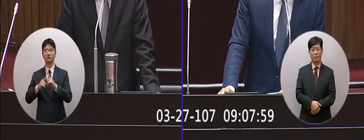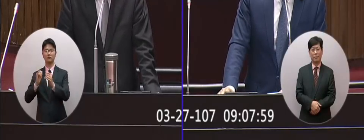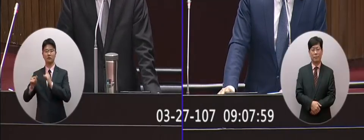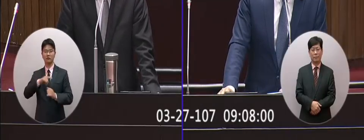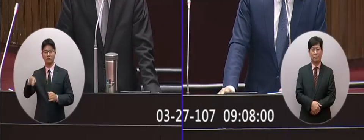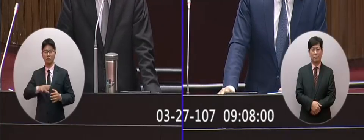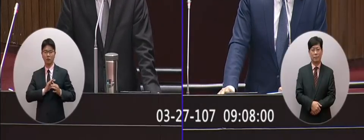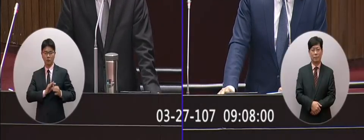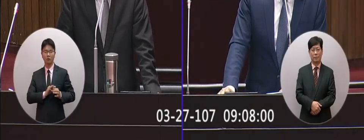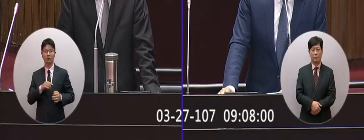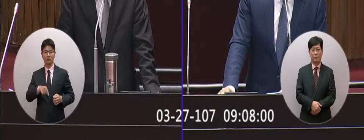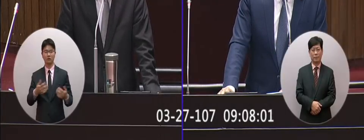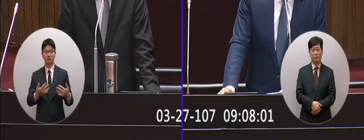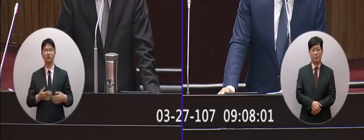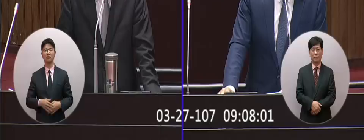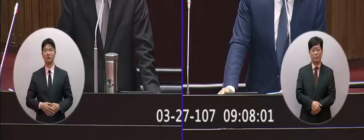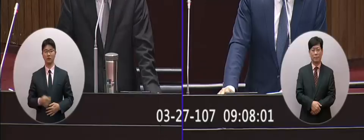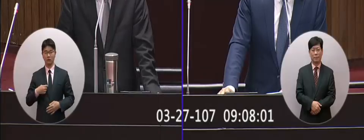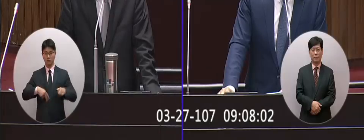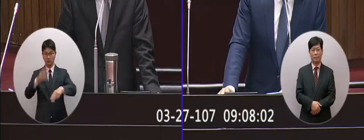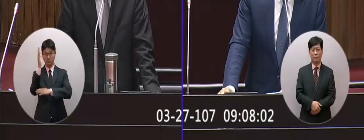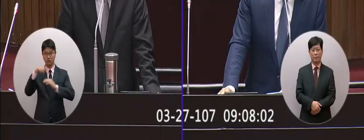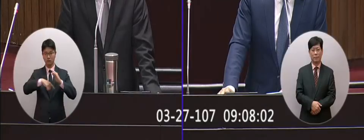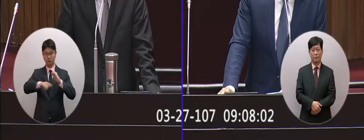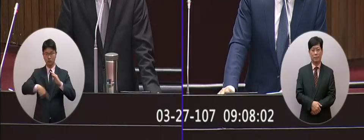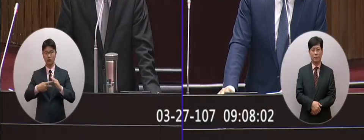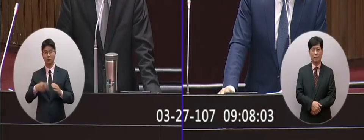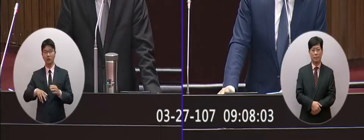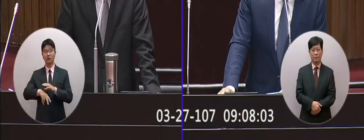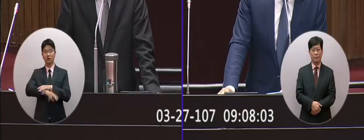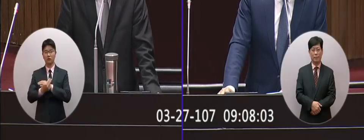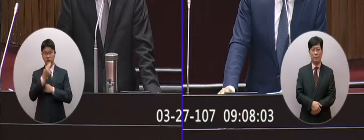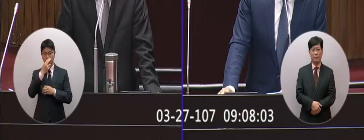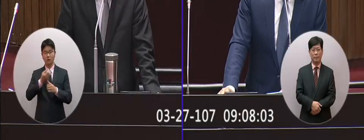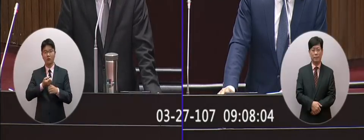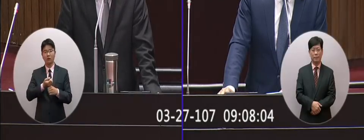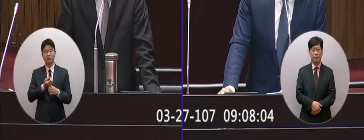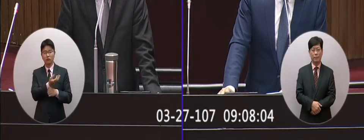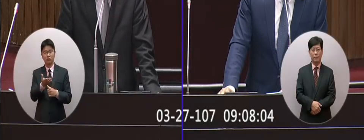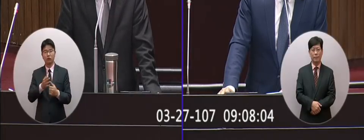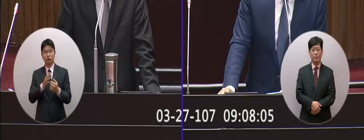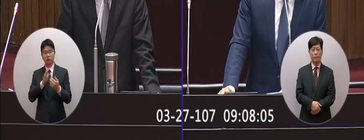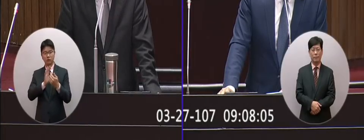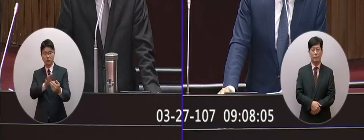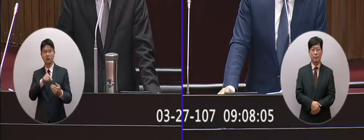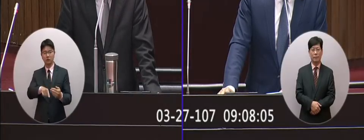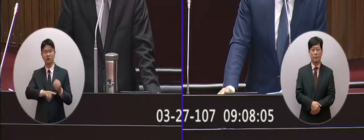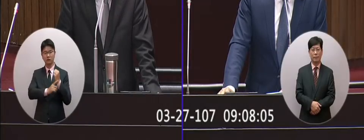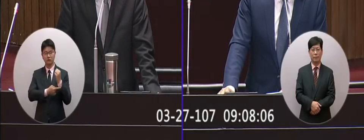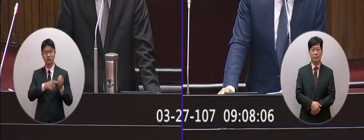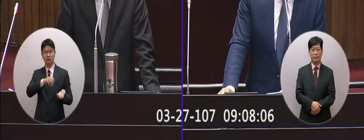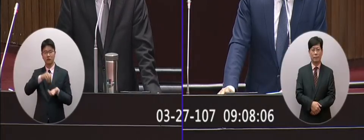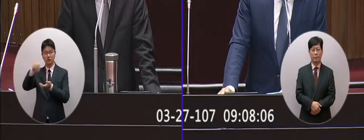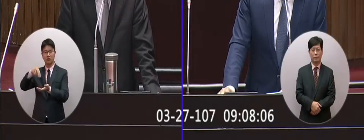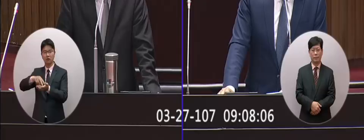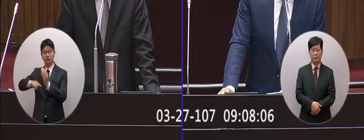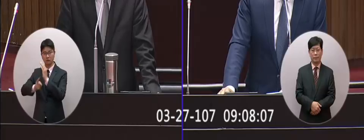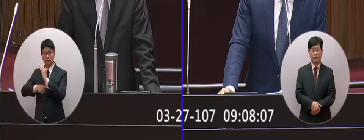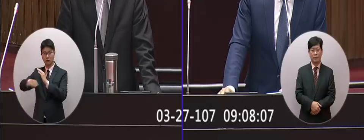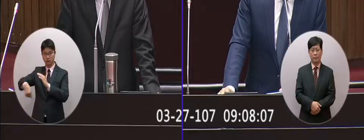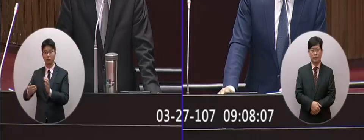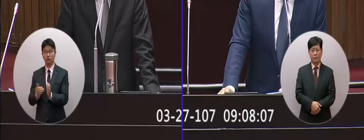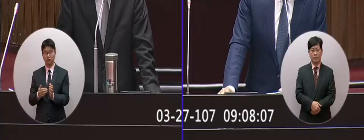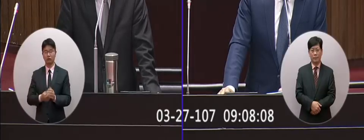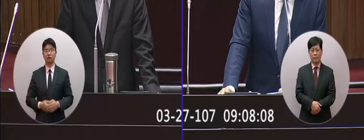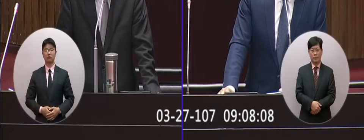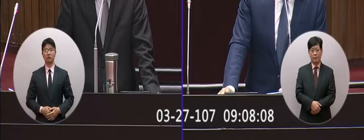一啦。那行政院不仅仅修改空污法送到立法院来审议，我们也提出了行动方案。那么另外我